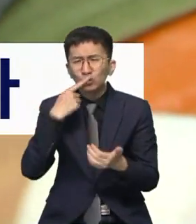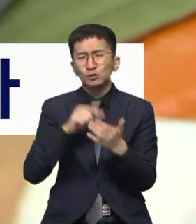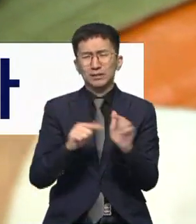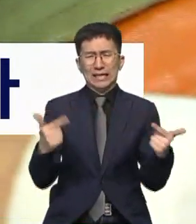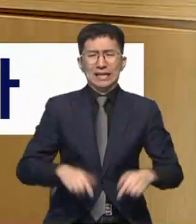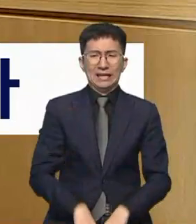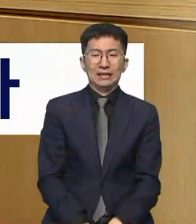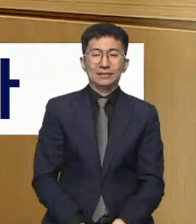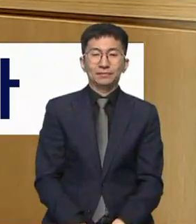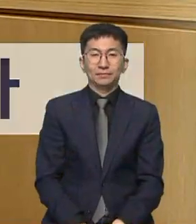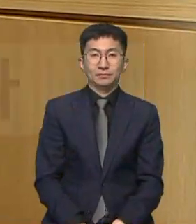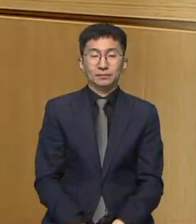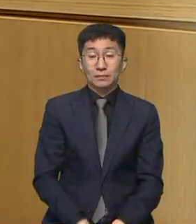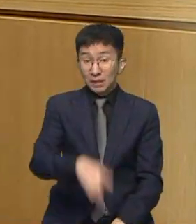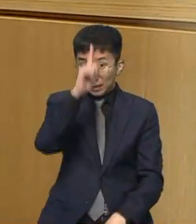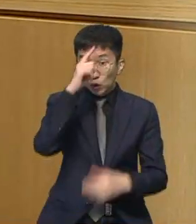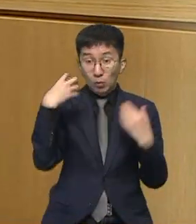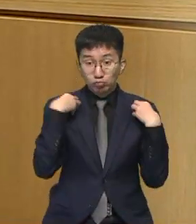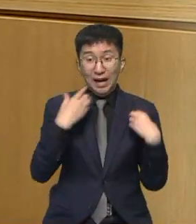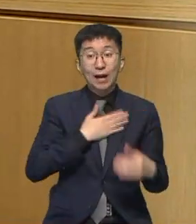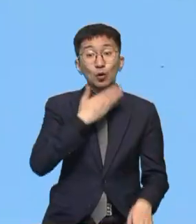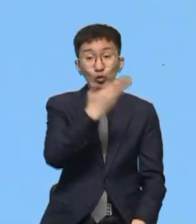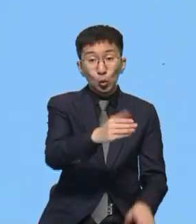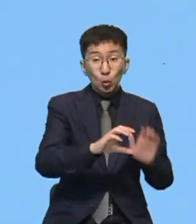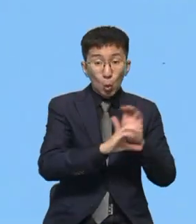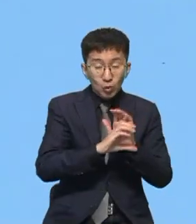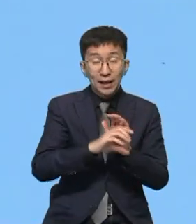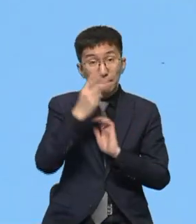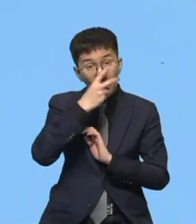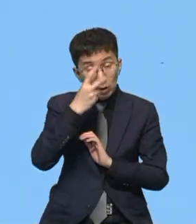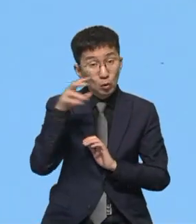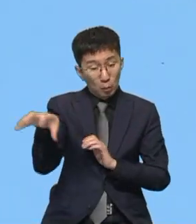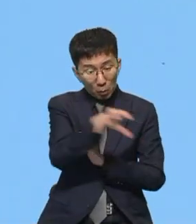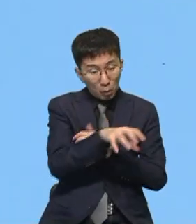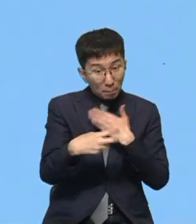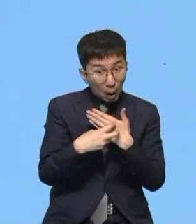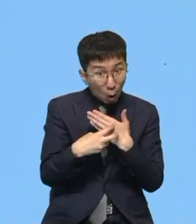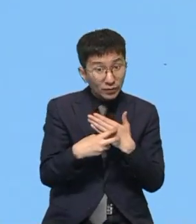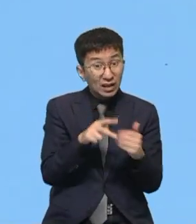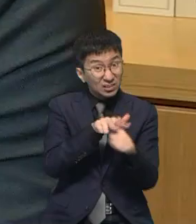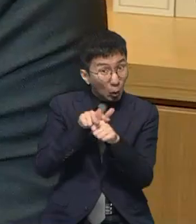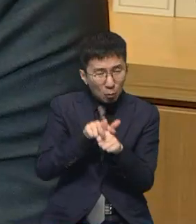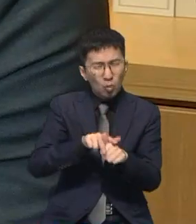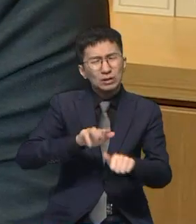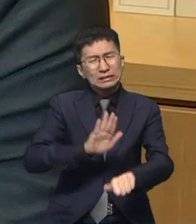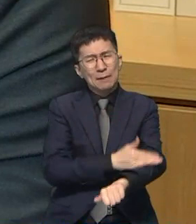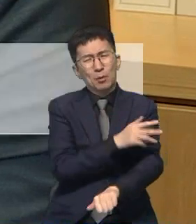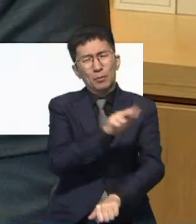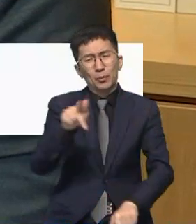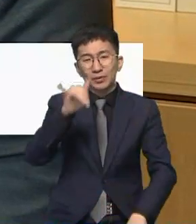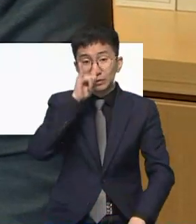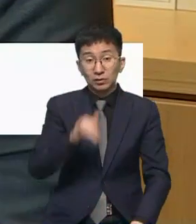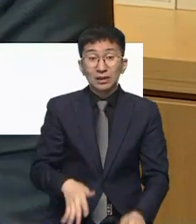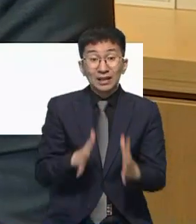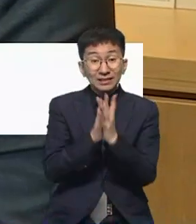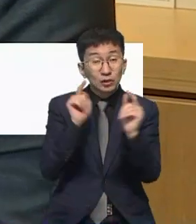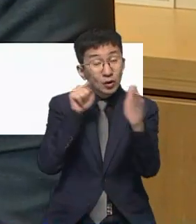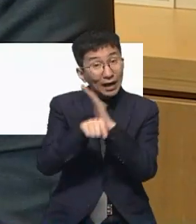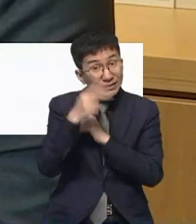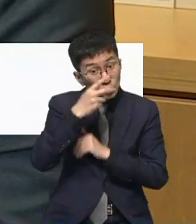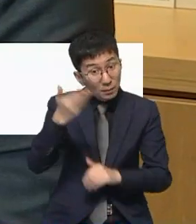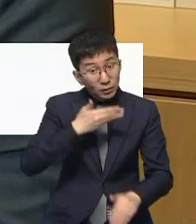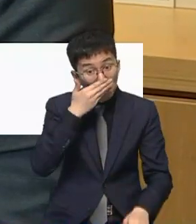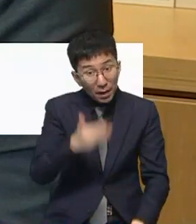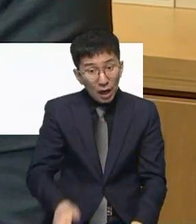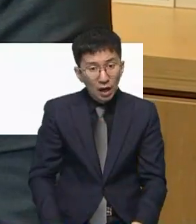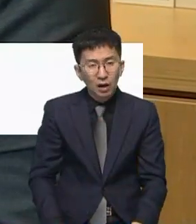않습니다. 정부가 안내한 코로나 진료 병원의 정보도 틀린 경우가 적지 않습니다. 그 찾아가서 진료를 받을 수 있는